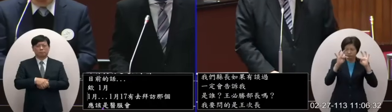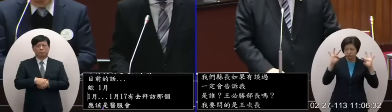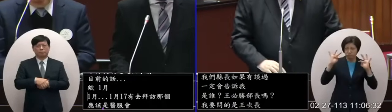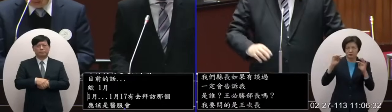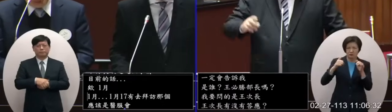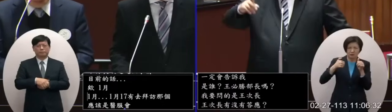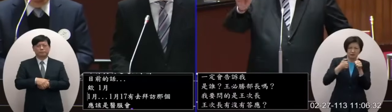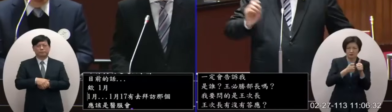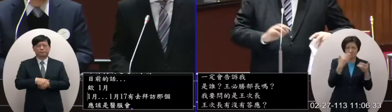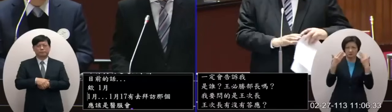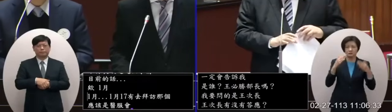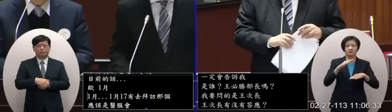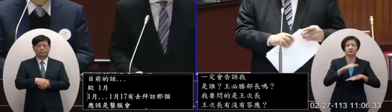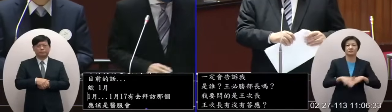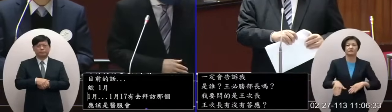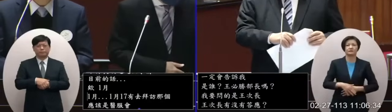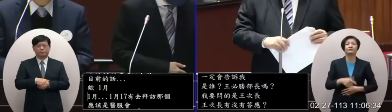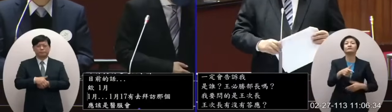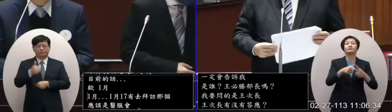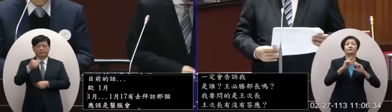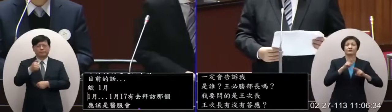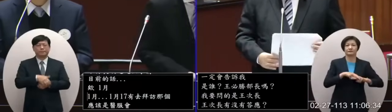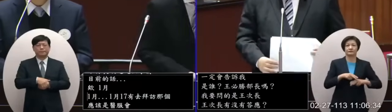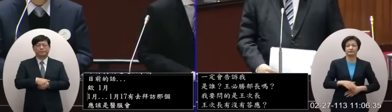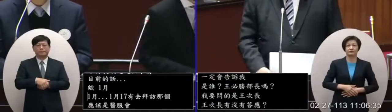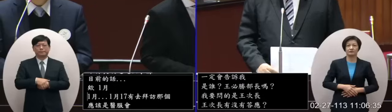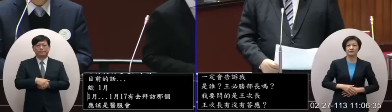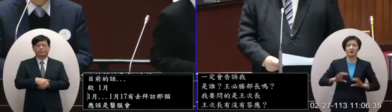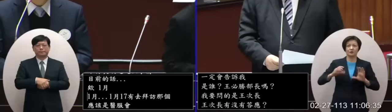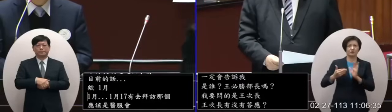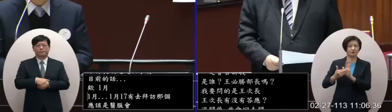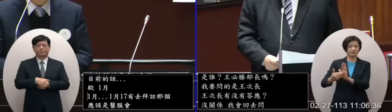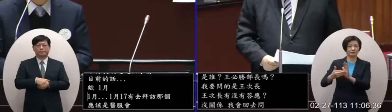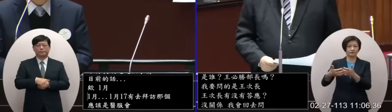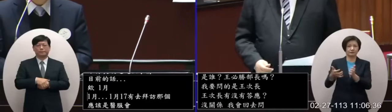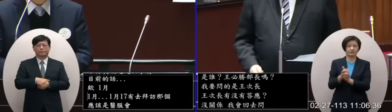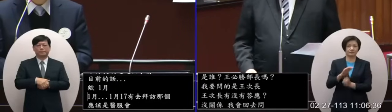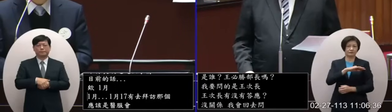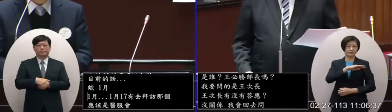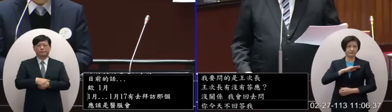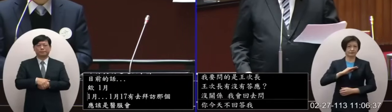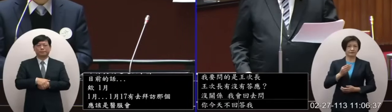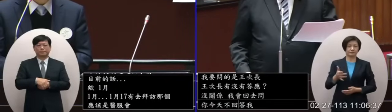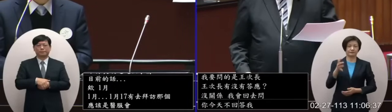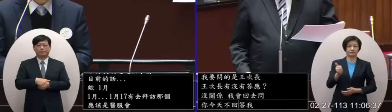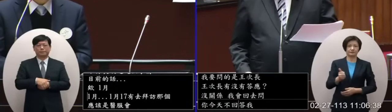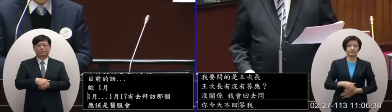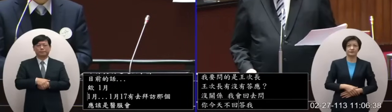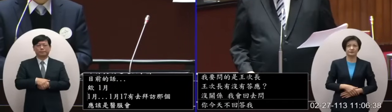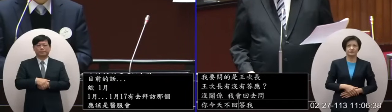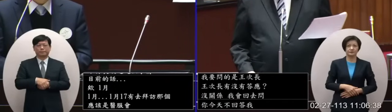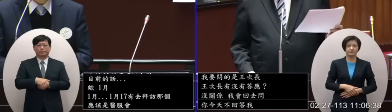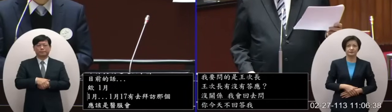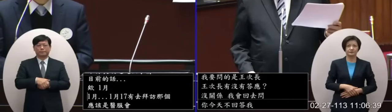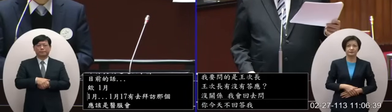出、嗯。好，请你回去哈、 哦。好，谢谢。 我要问我们国防部部长邱部长，还有点时间